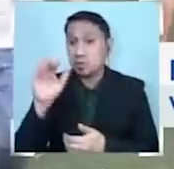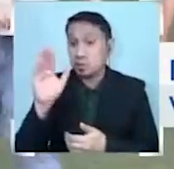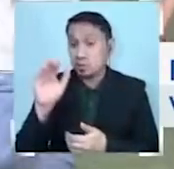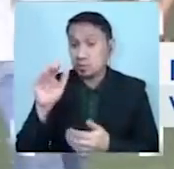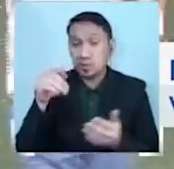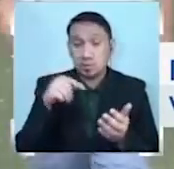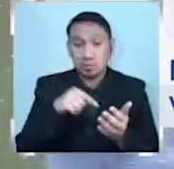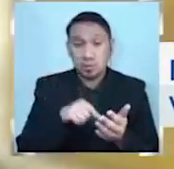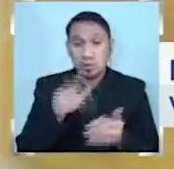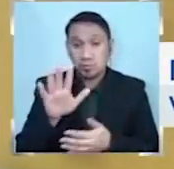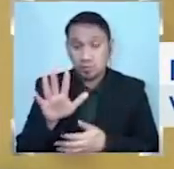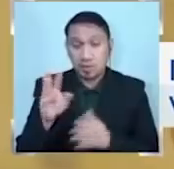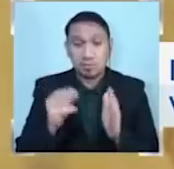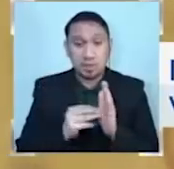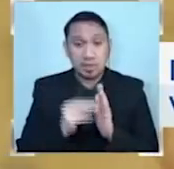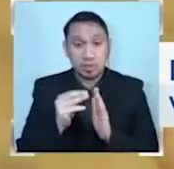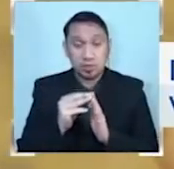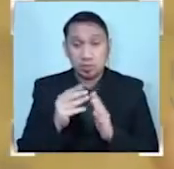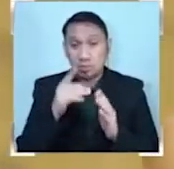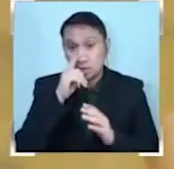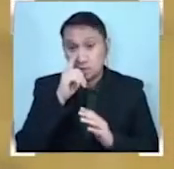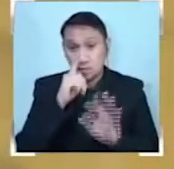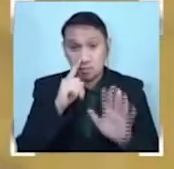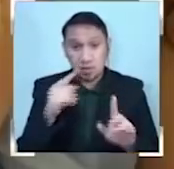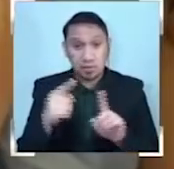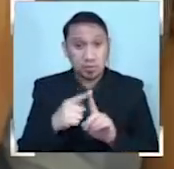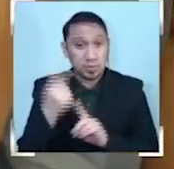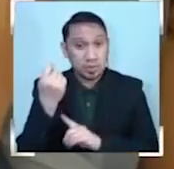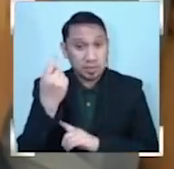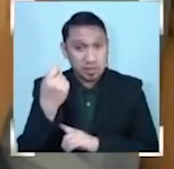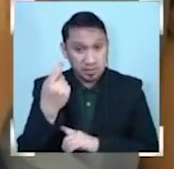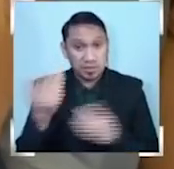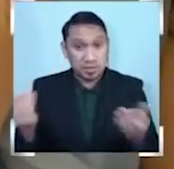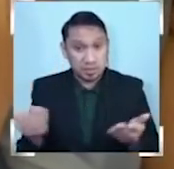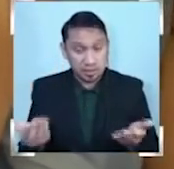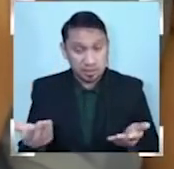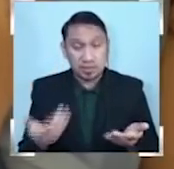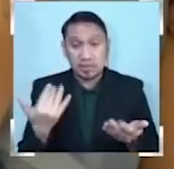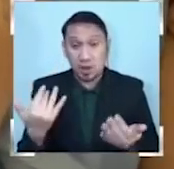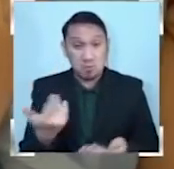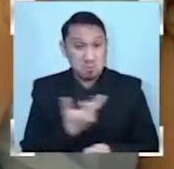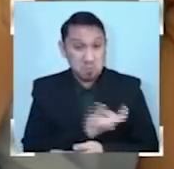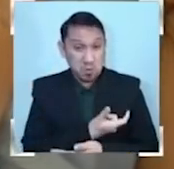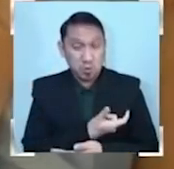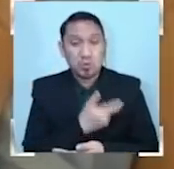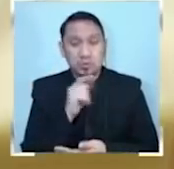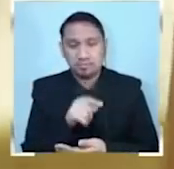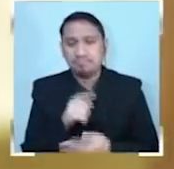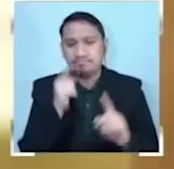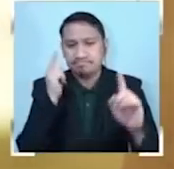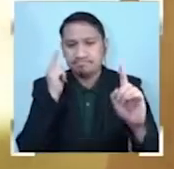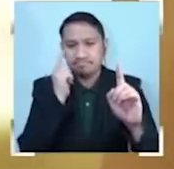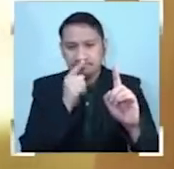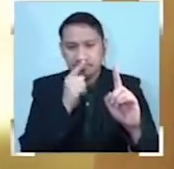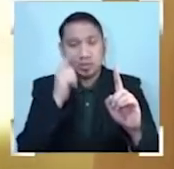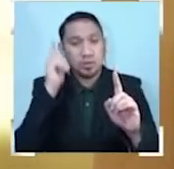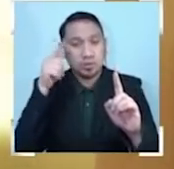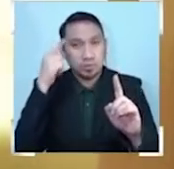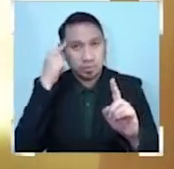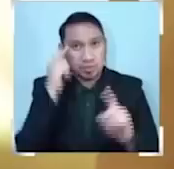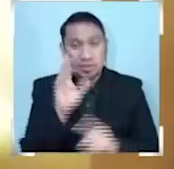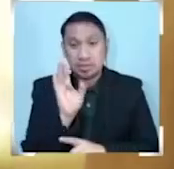years old sa bansa. Ang pagbabakuna sa kanila, makakatulong daw para maabot ang target ng gobyerno na